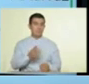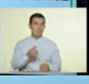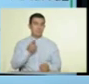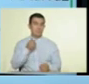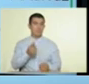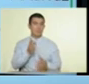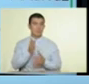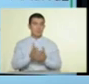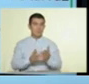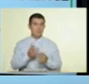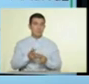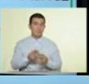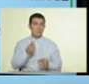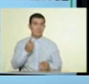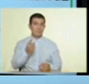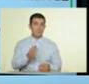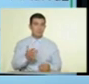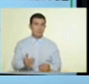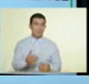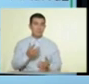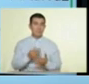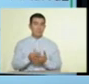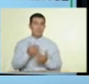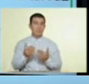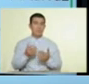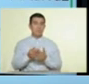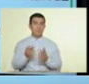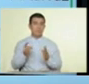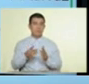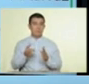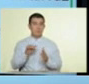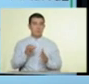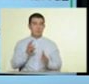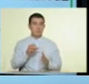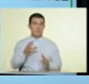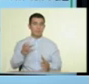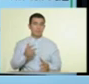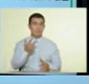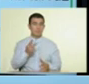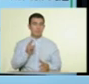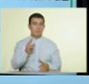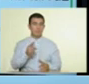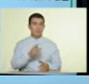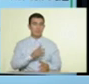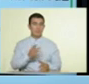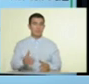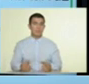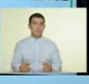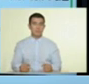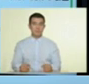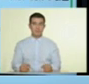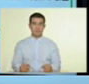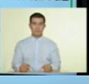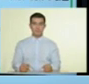bitta bo'linma 1 ni ifodalaydi. Shunday ekan, tarvuzning massasi 3 kilogram ekanligini bilishimiz